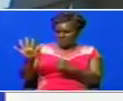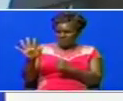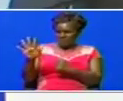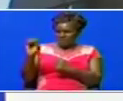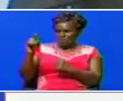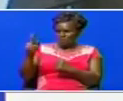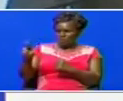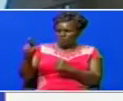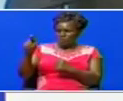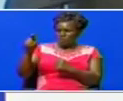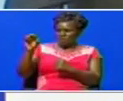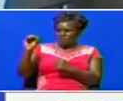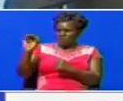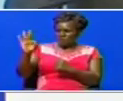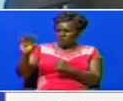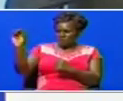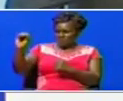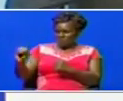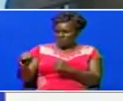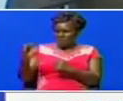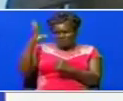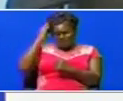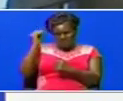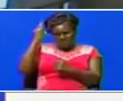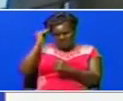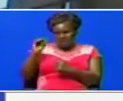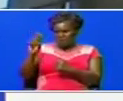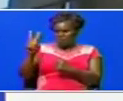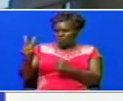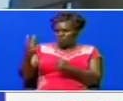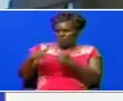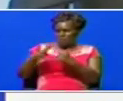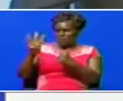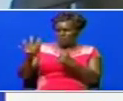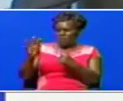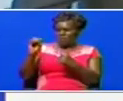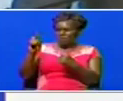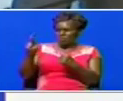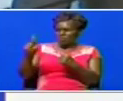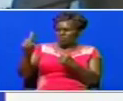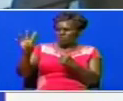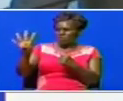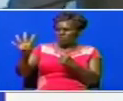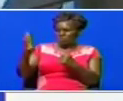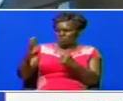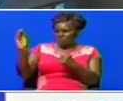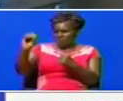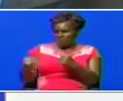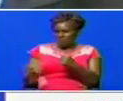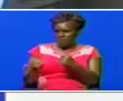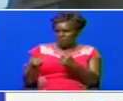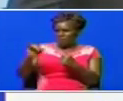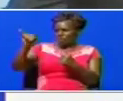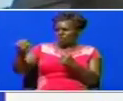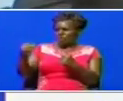765, 0.37%. Mohamed Dida, 294, 0.14%. Shakalaka